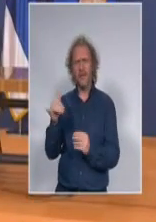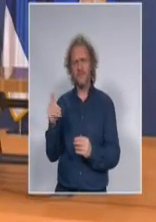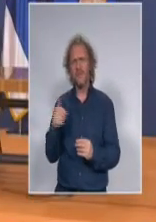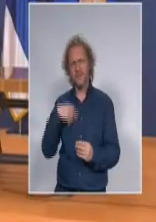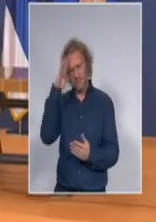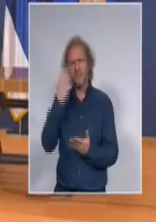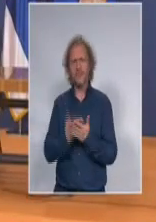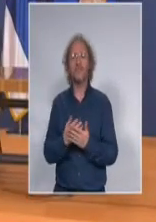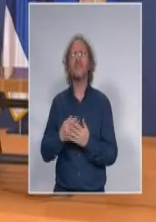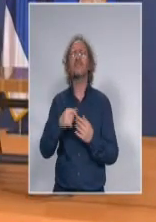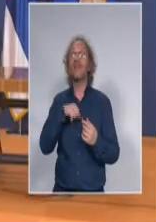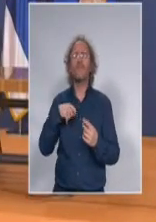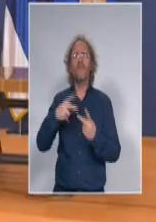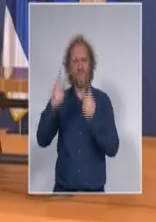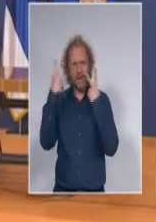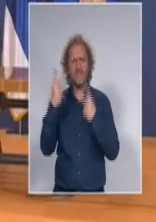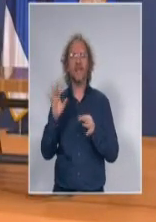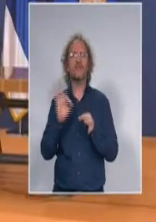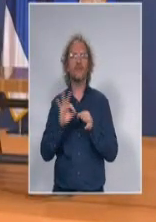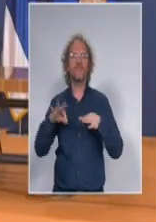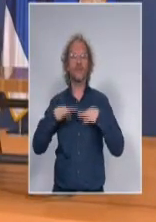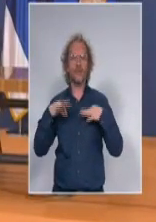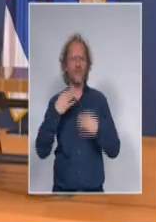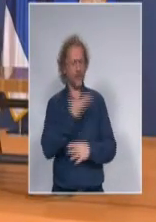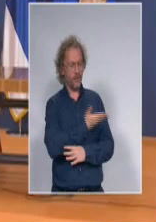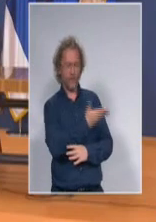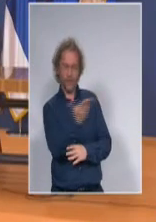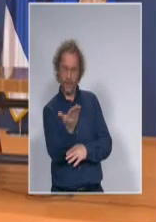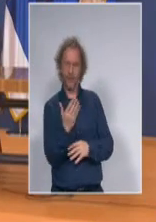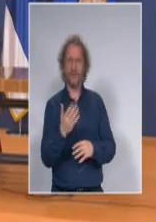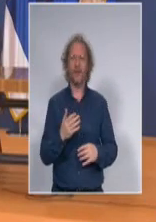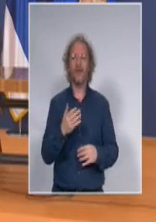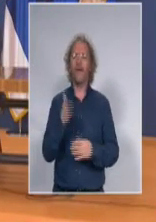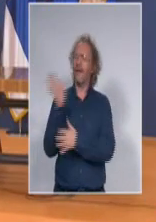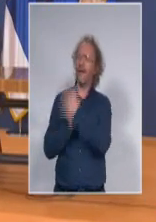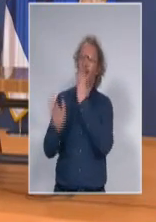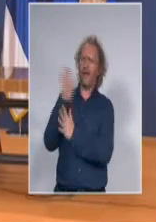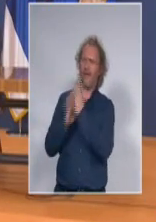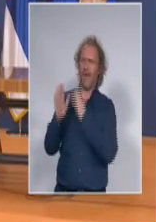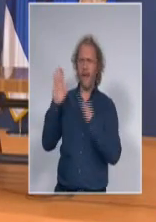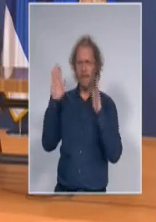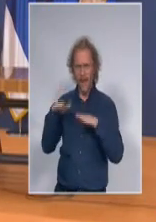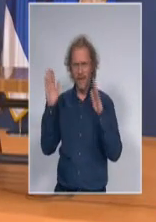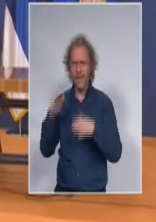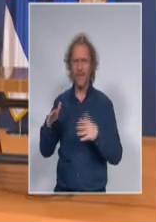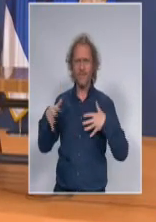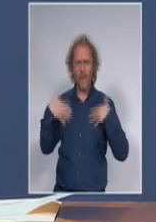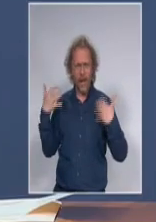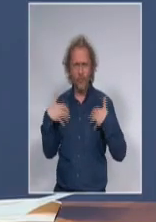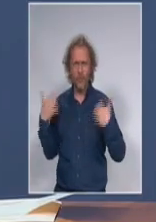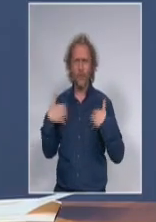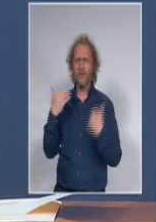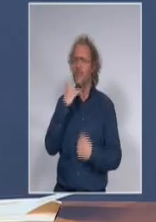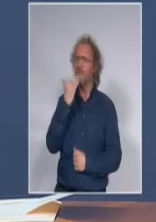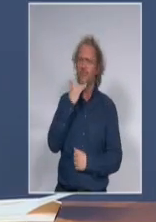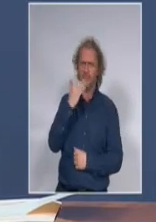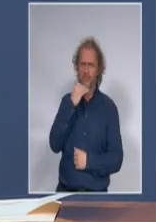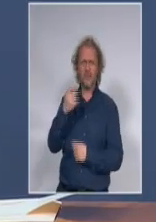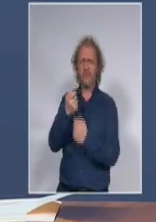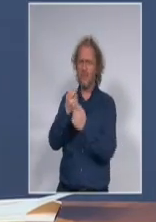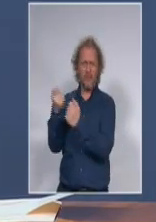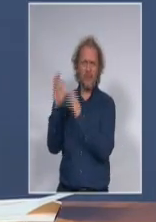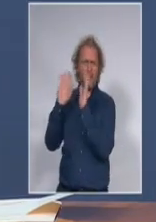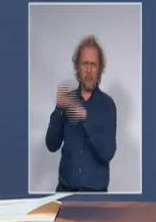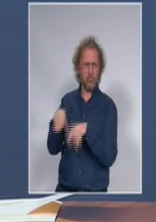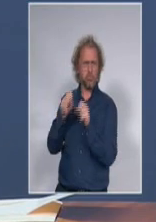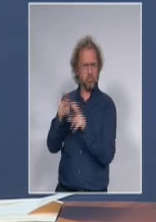i magarac i majmun i sve što me vređate svaki dan, sve to jesam, to je sve okej. Naš je posao da zaštitimo ljude. I to ćemo da uradimo